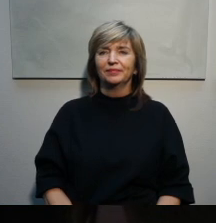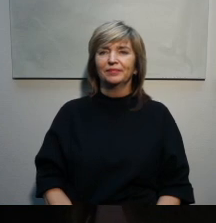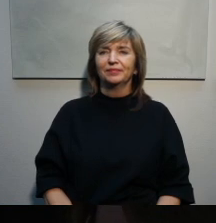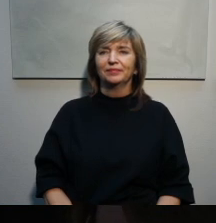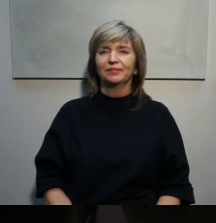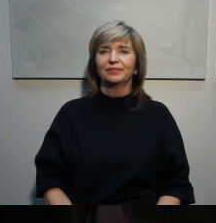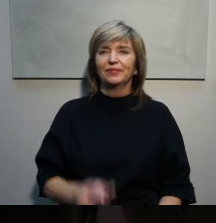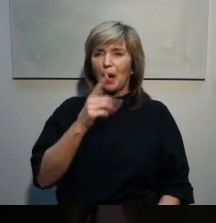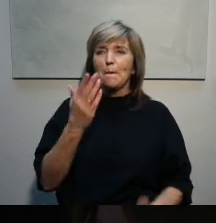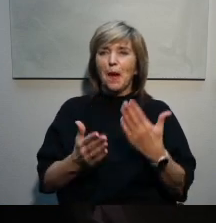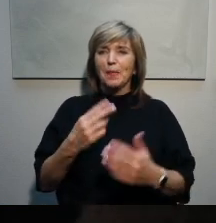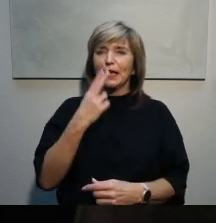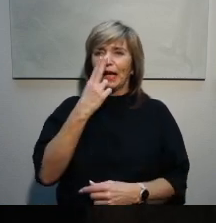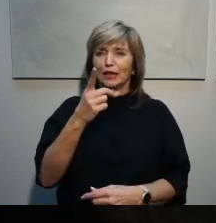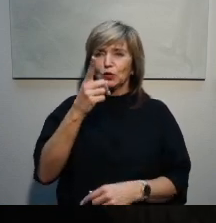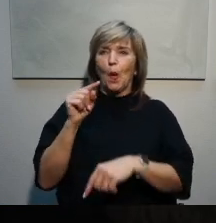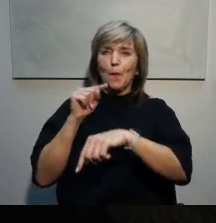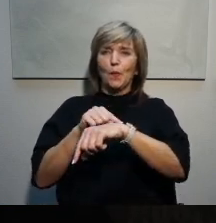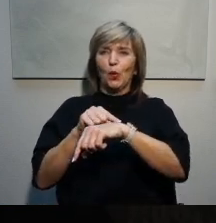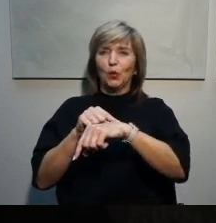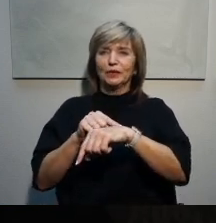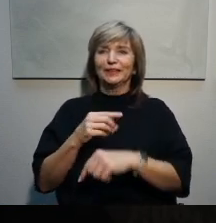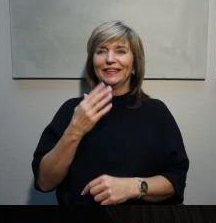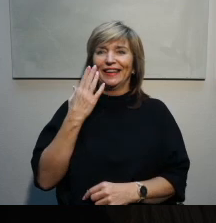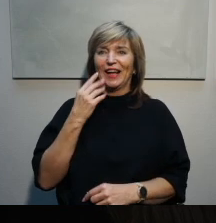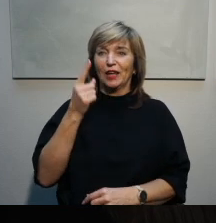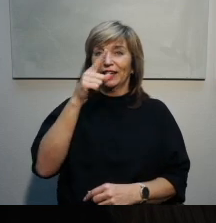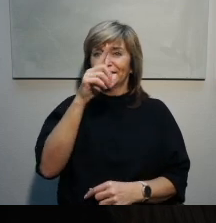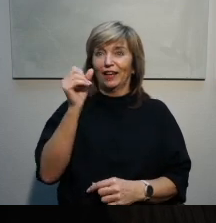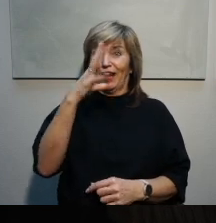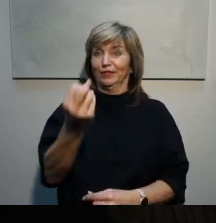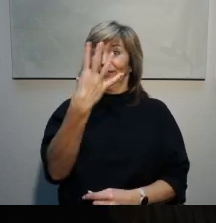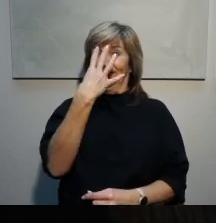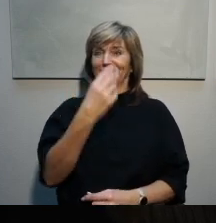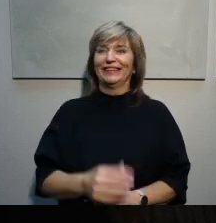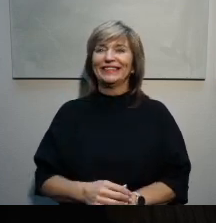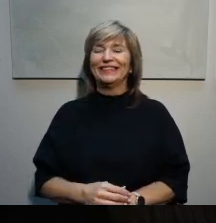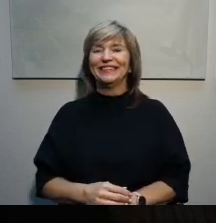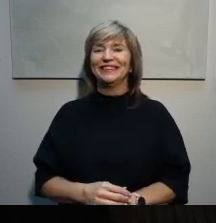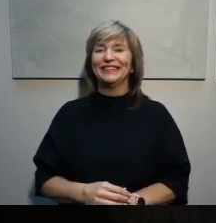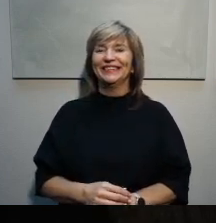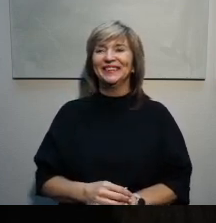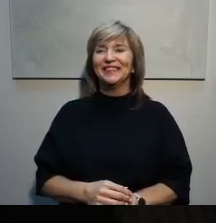Aha, pamēģiniet redzēt tos pulksteņus, kad acīs ir šī gaisma.